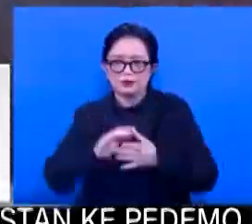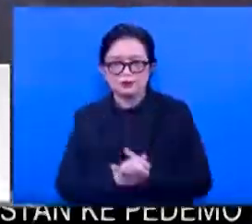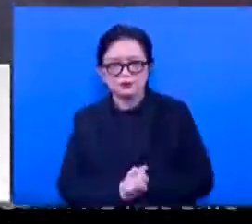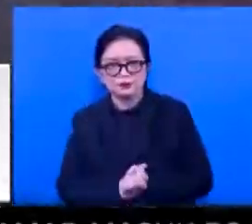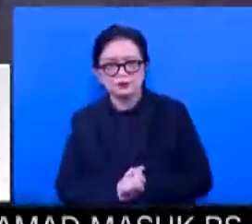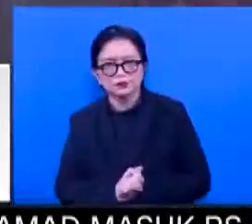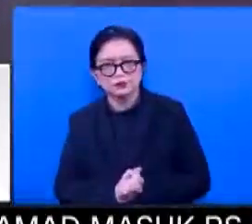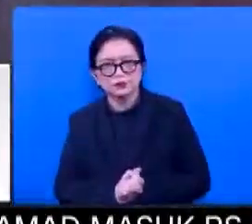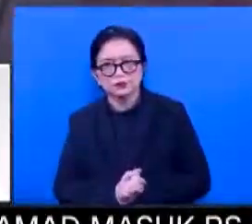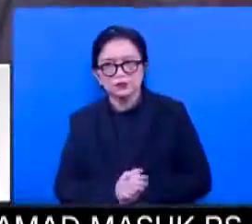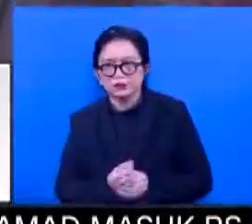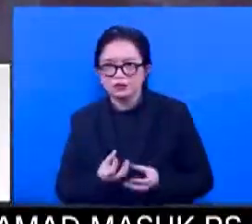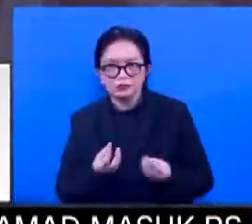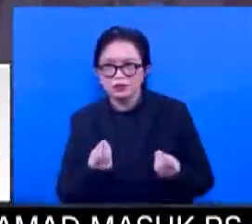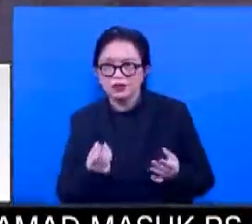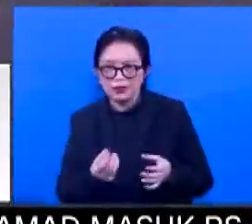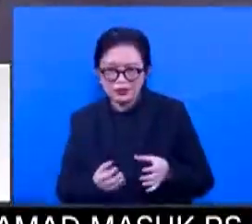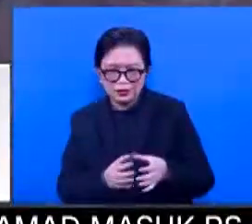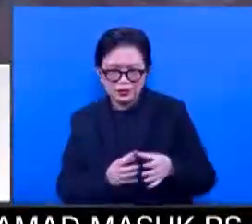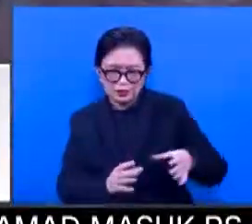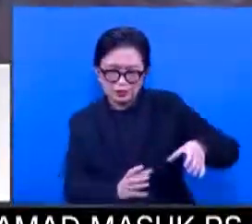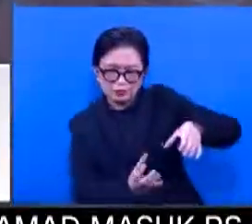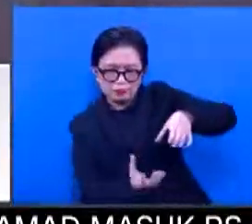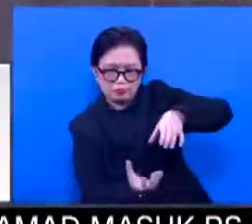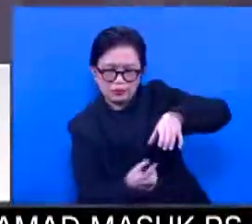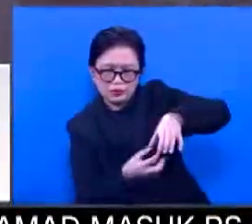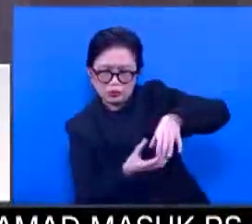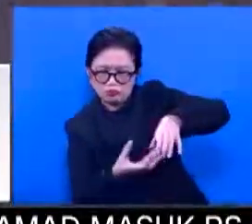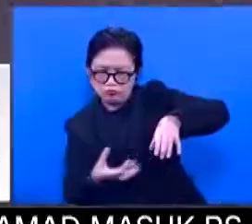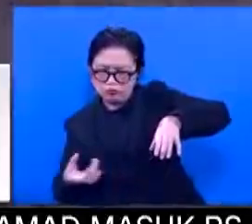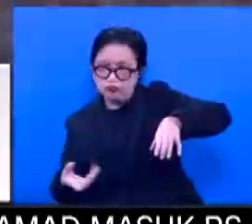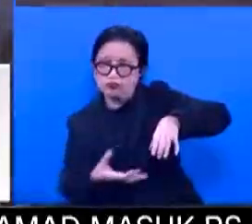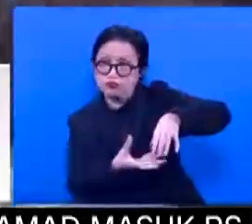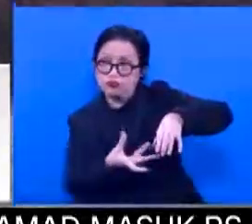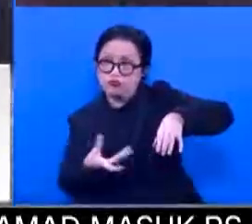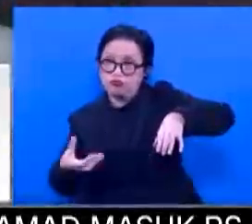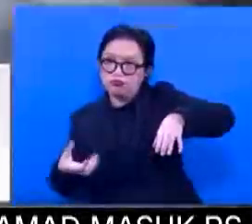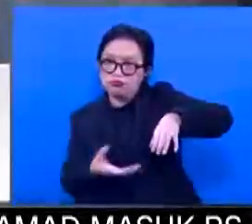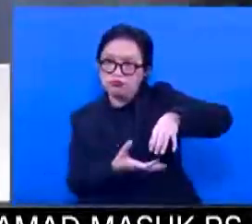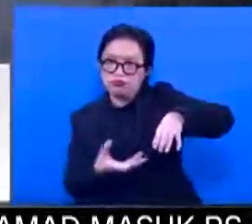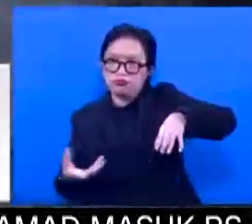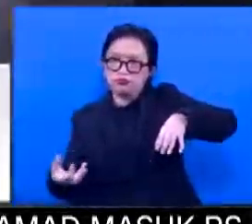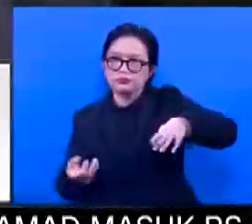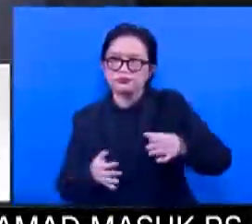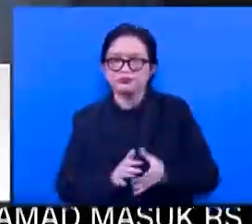Baru beberapa aja udah lumayan kenceng. Ini masih panjang, sampai belakang ini padet banget.